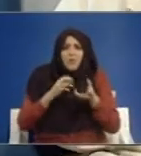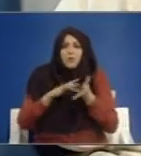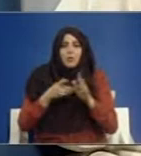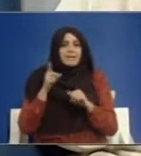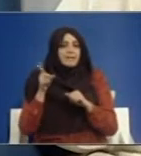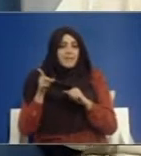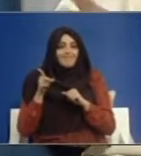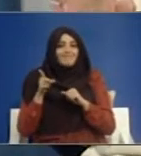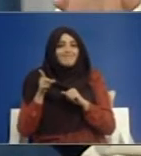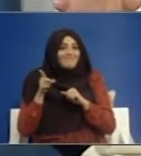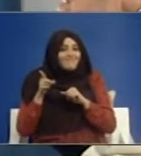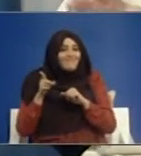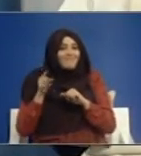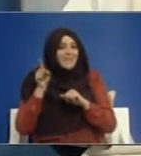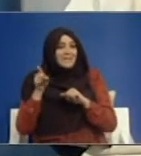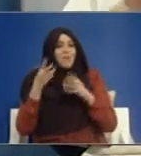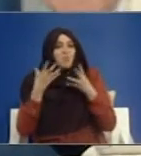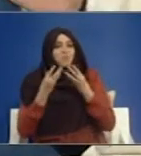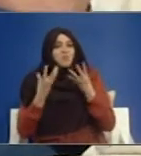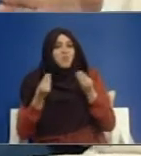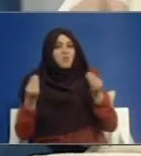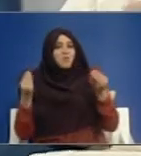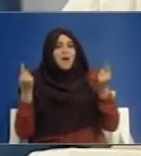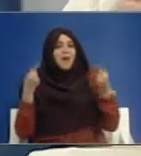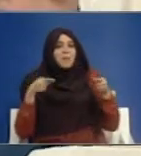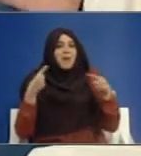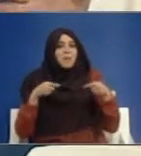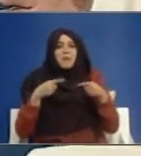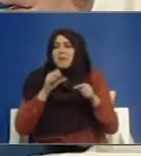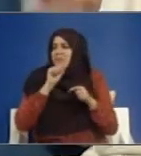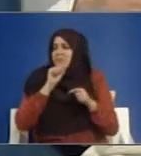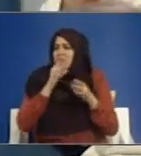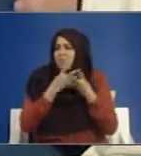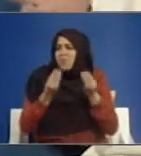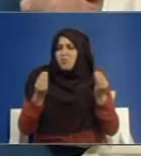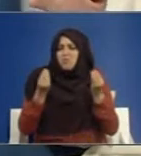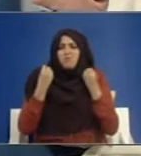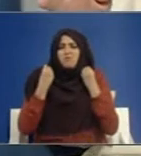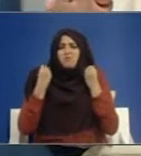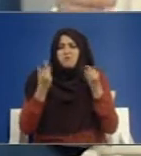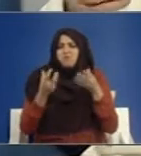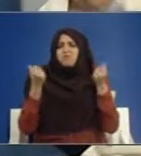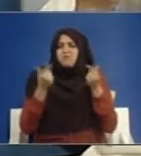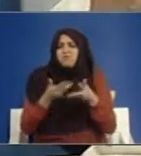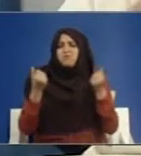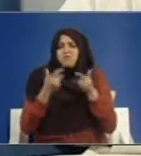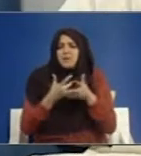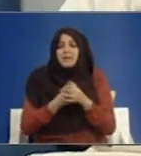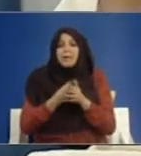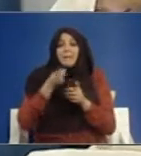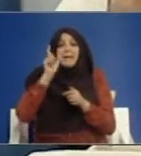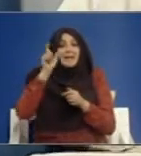فهذا اللي عديانه نتاعو في الدنيا هذه ما يخلصوش وبالكسرة. لكن الإنسان